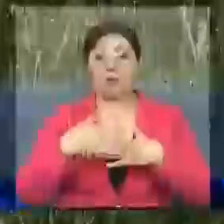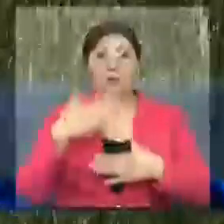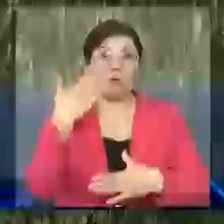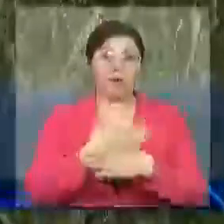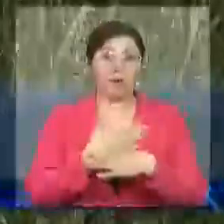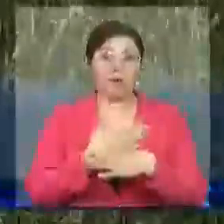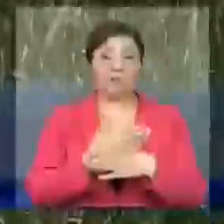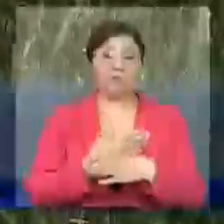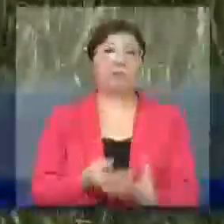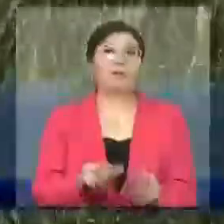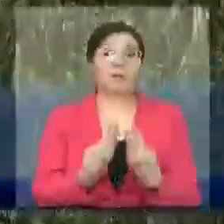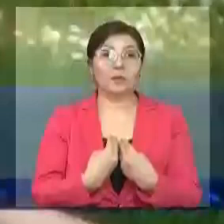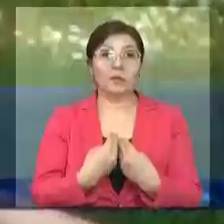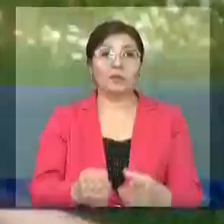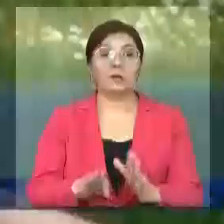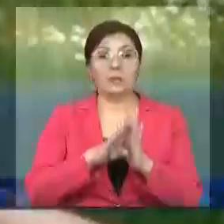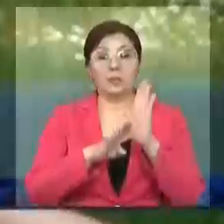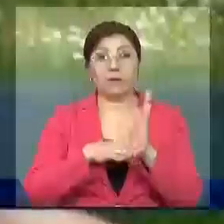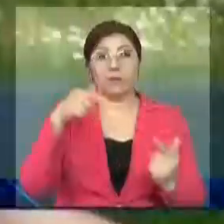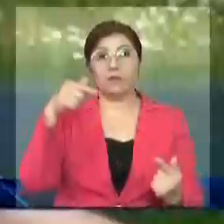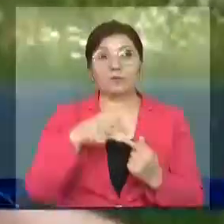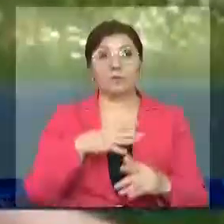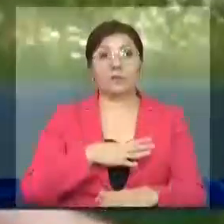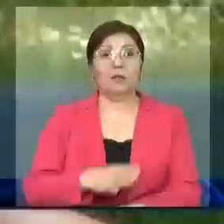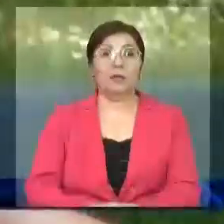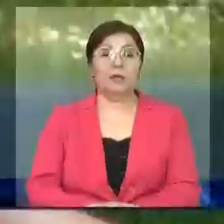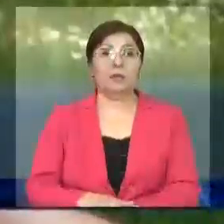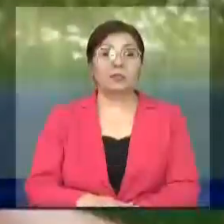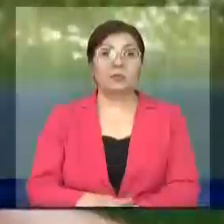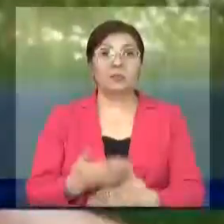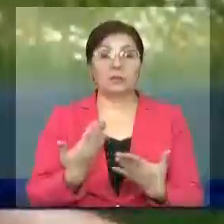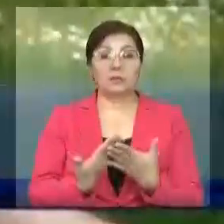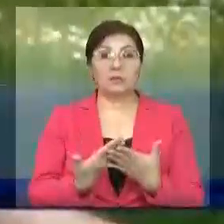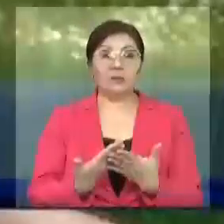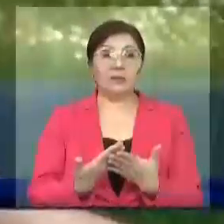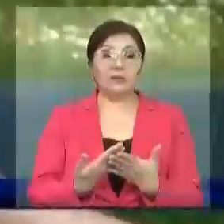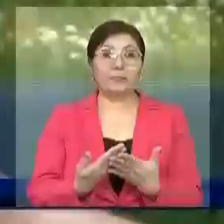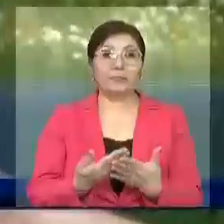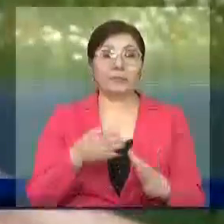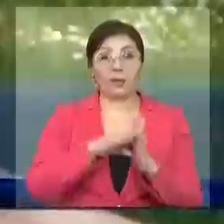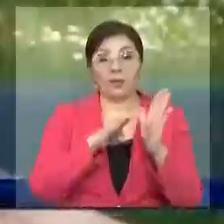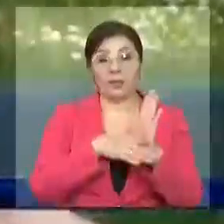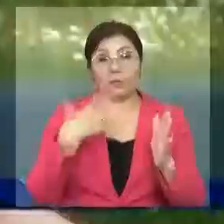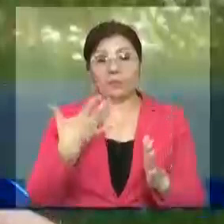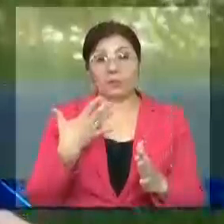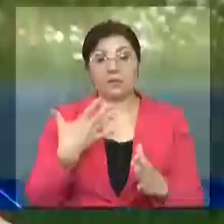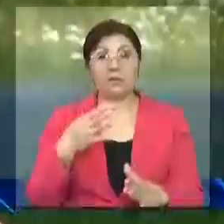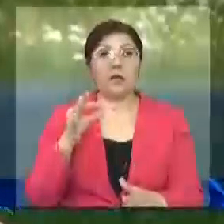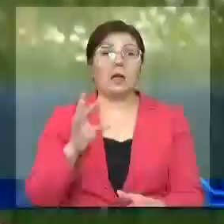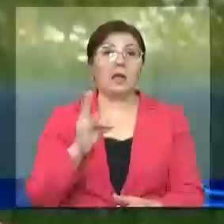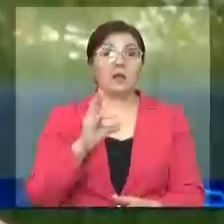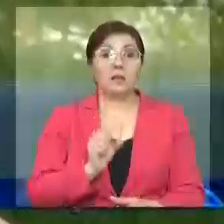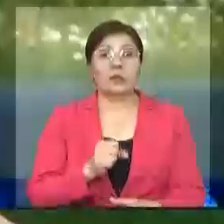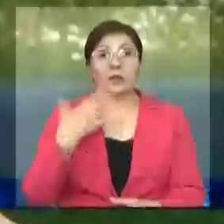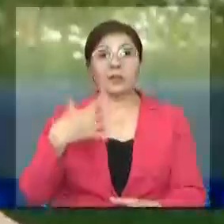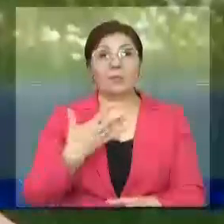объеме, вот как по программе было. В данный момент борону я взял 50 на 50. У меня на осень второй платеж. После этого